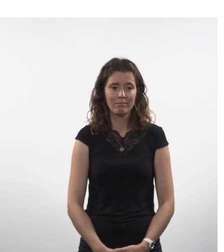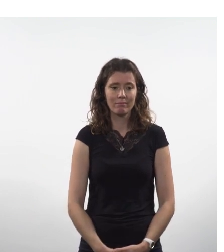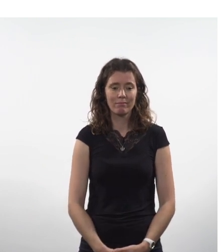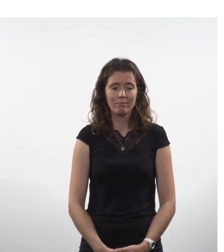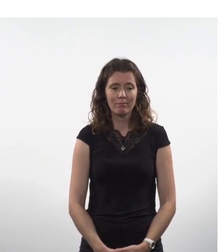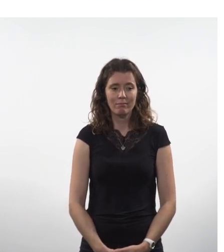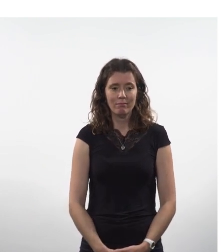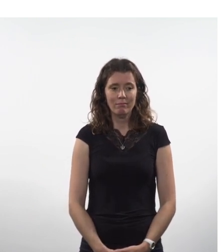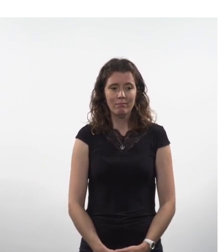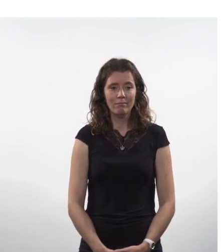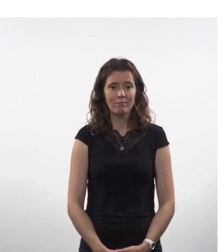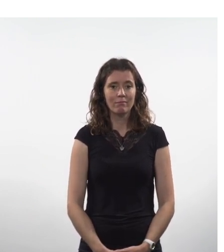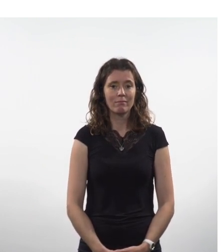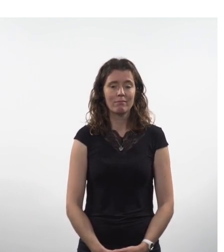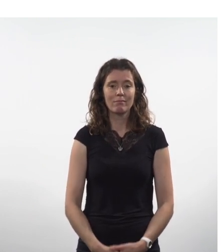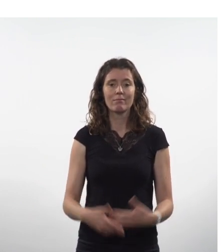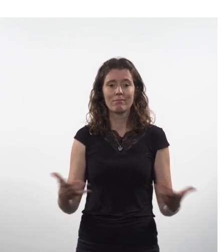Alors,